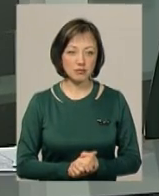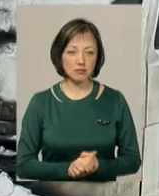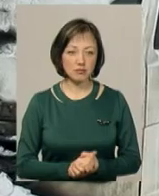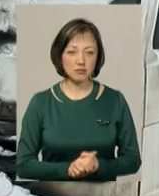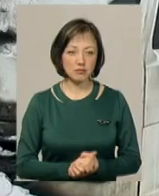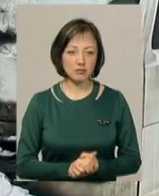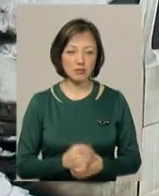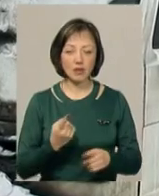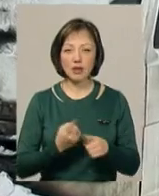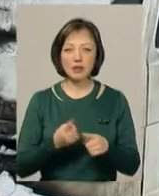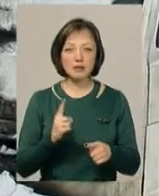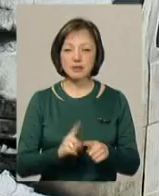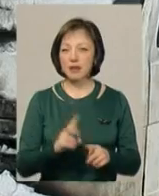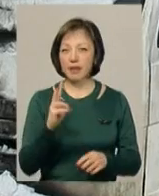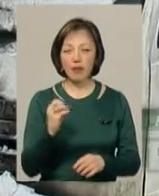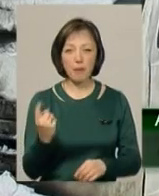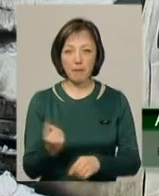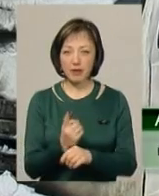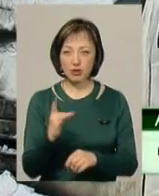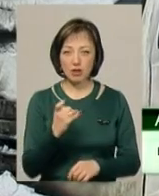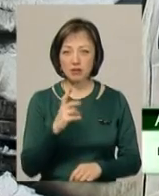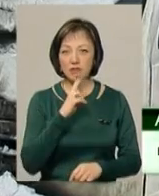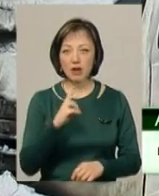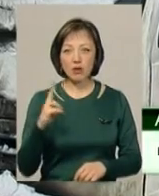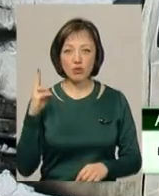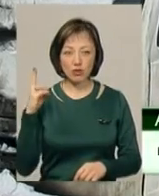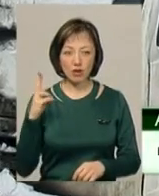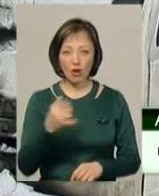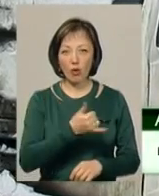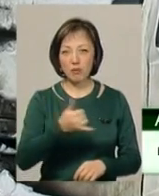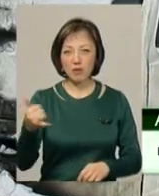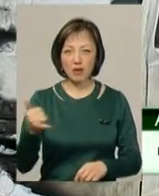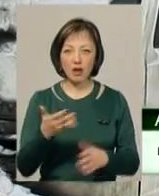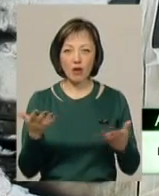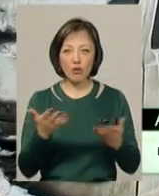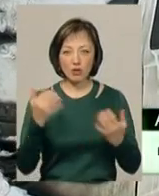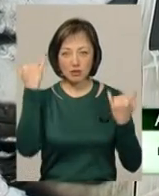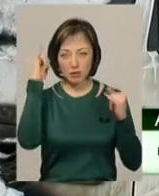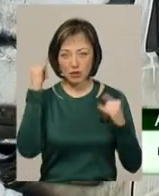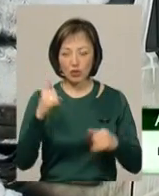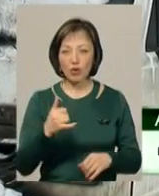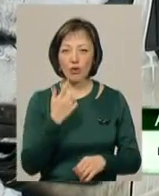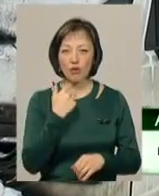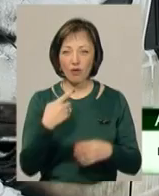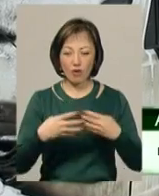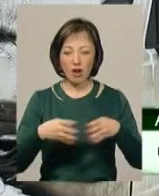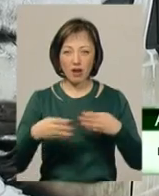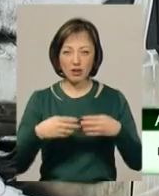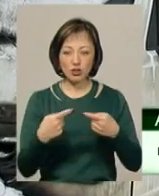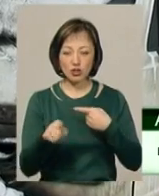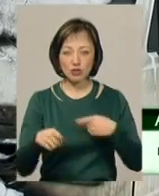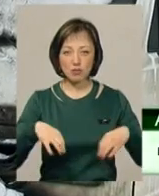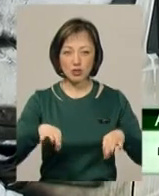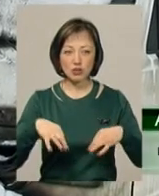Це не перший раз, по-перше. Мені десь років два назад облили тут якоюсь бичою кров'ю калітку, іншу машину облили,